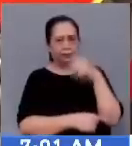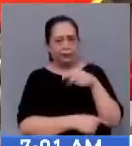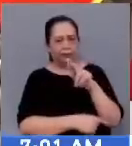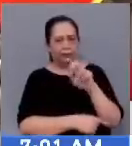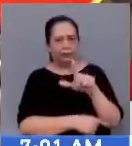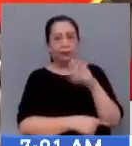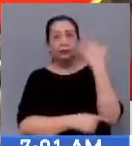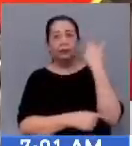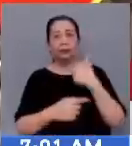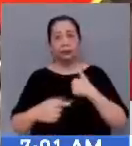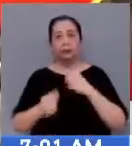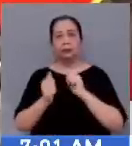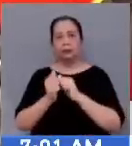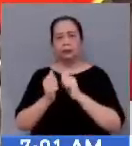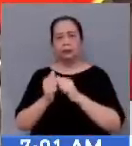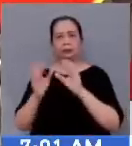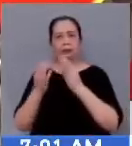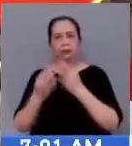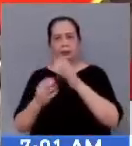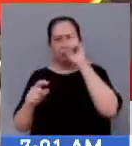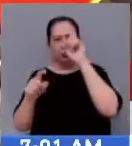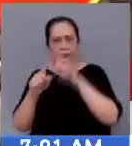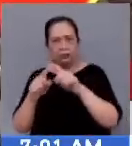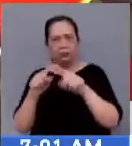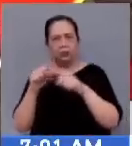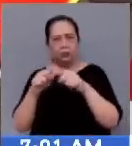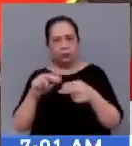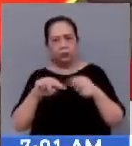sir. Nangungupahan kami, sir. Nung tumaas yung diesel,